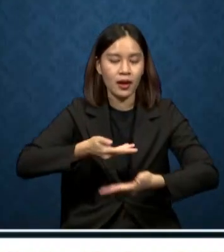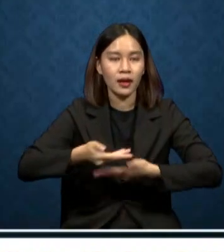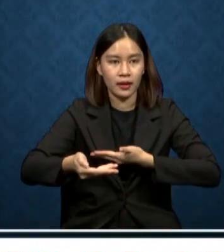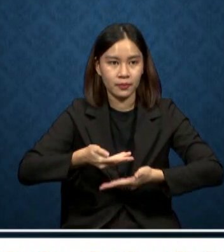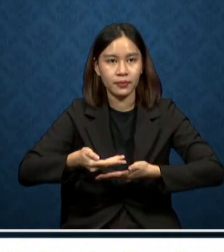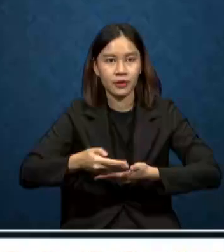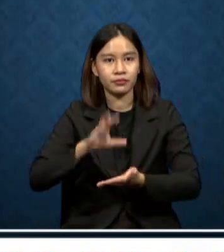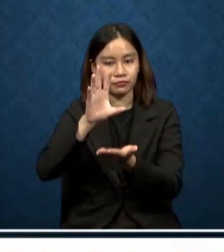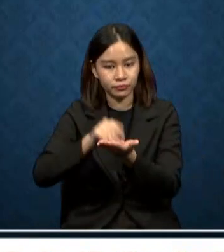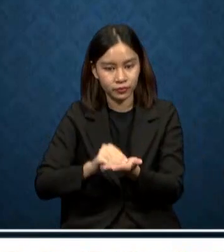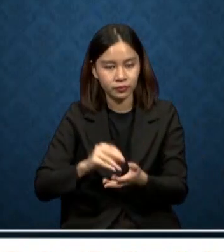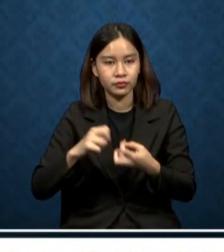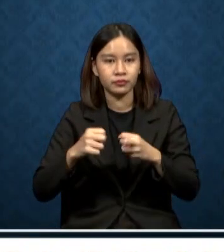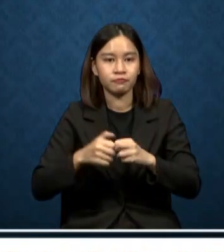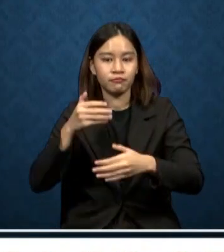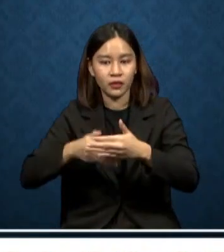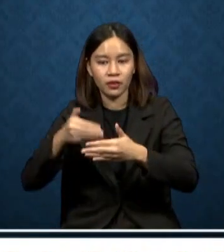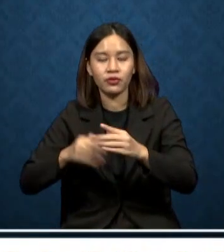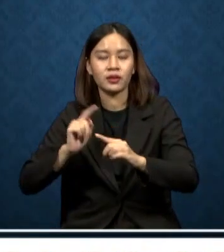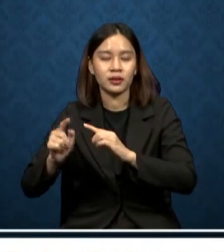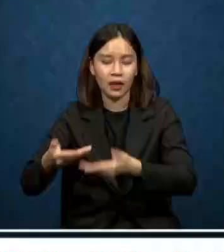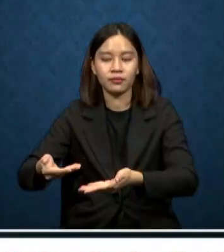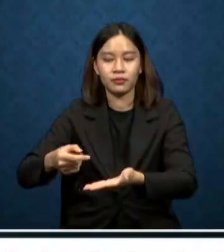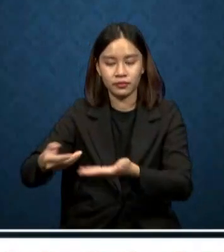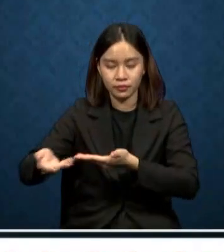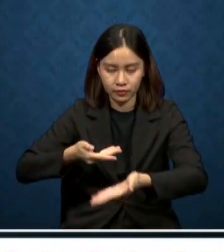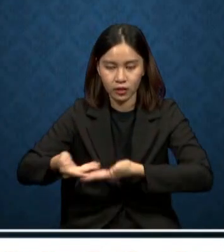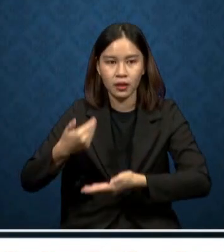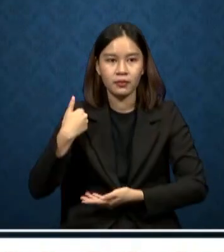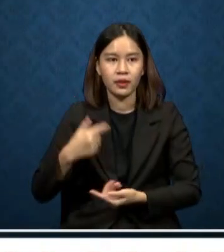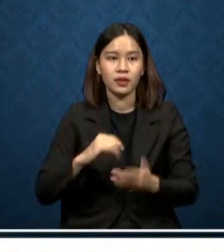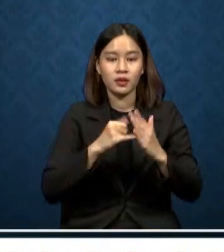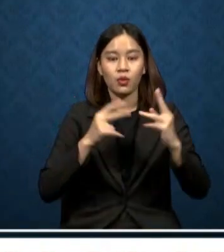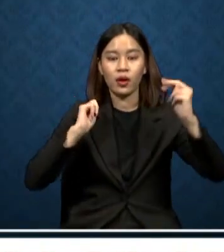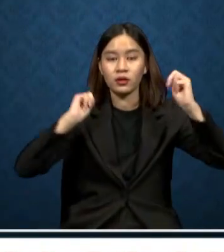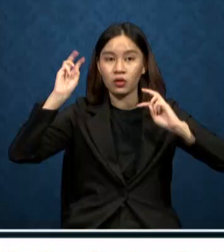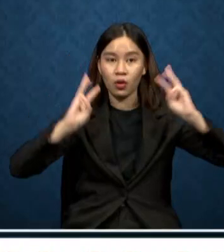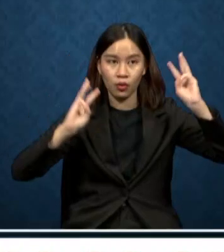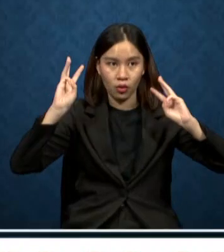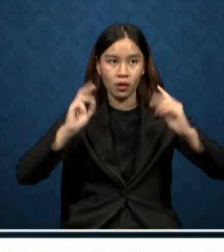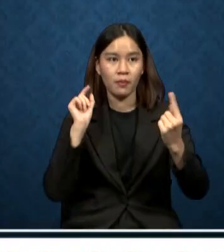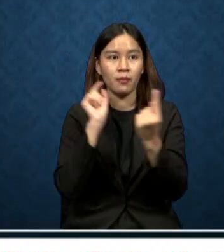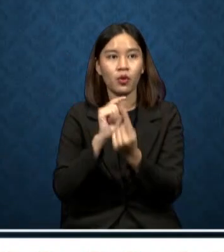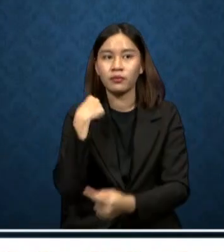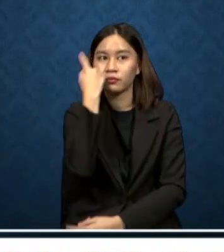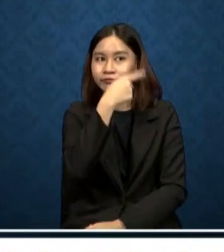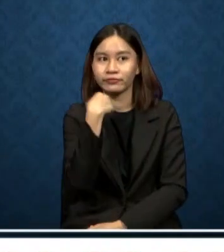ให้ข้อมูลปัญหาวิข้อมูกาม็ะมาด้วยทนคร.สวั RN เราก็uchs PA